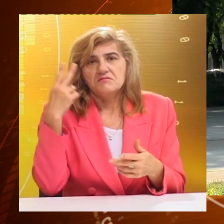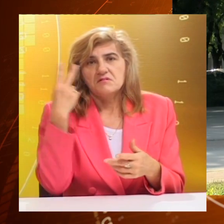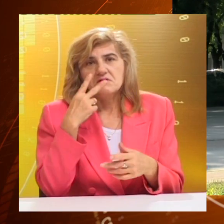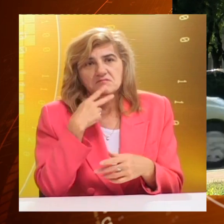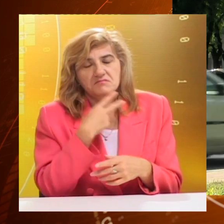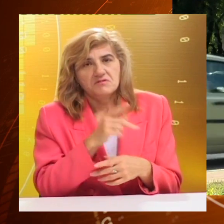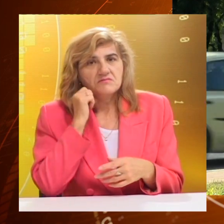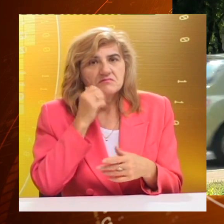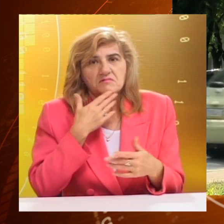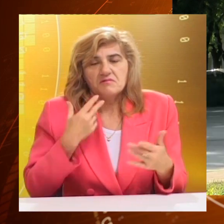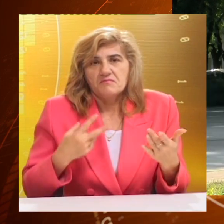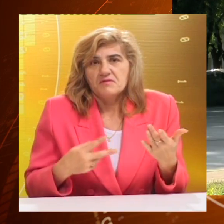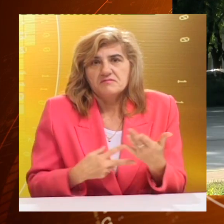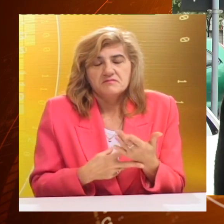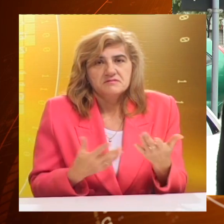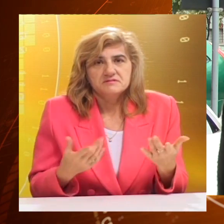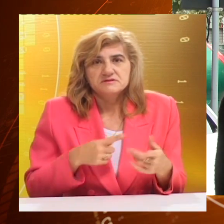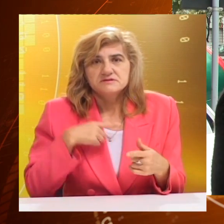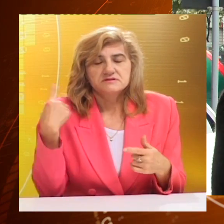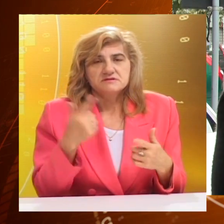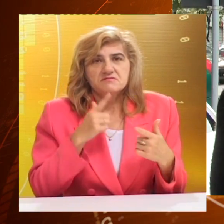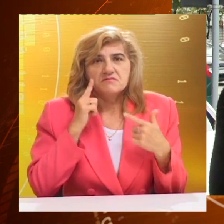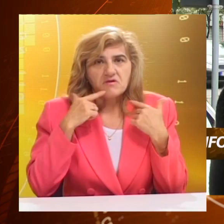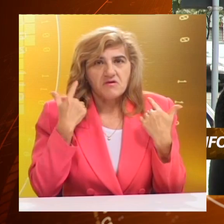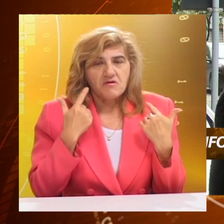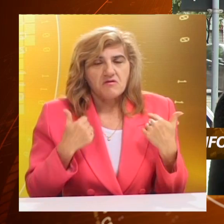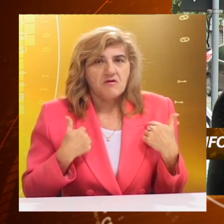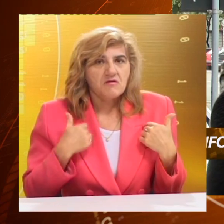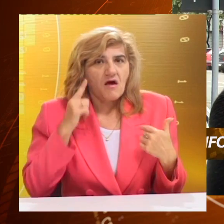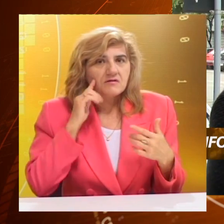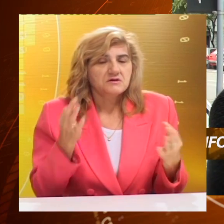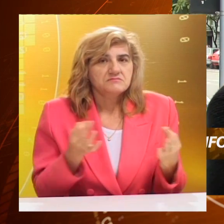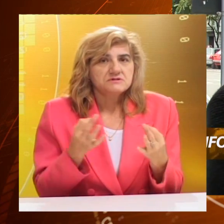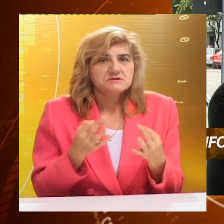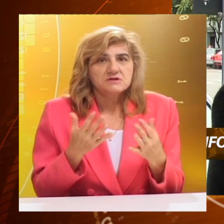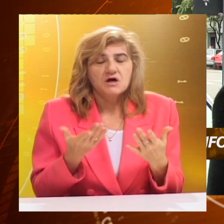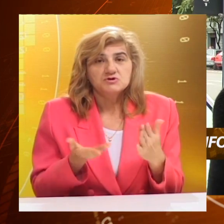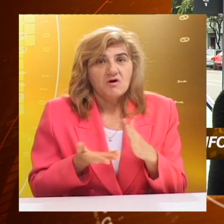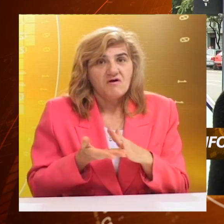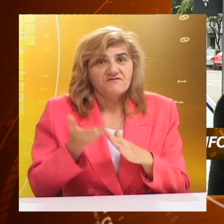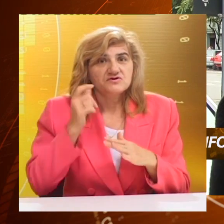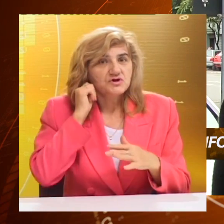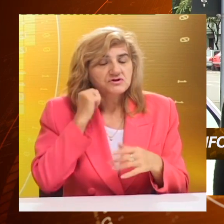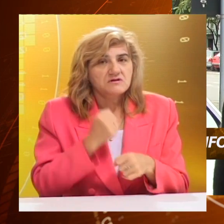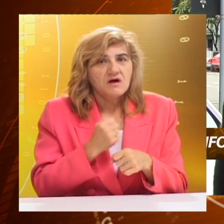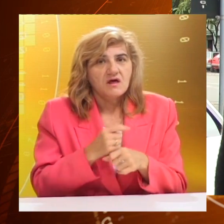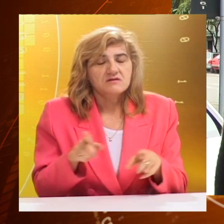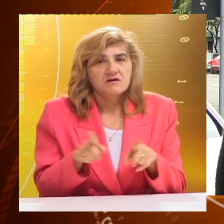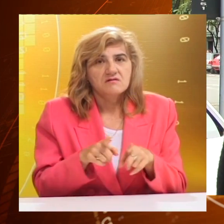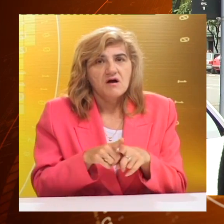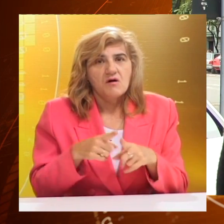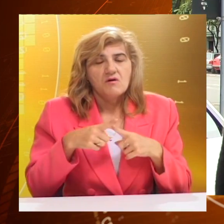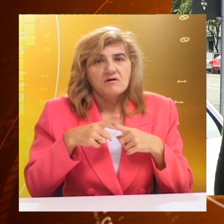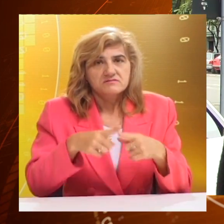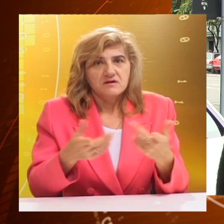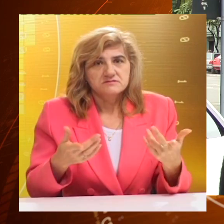kako od strane kolega, tako i od strane mušterije. Ja mislim da su svi oduševljeni s nama ženama, ja ne znam zašto nas nema više. Svi vole